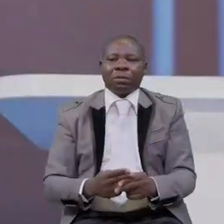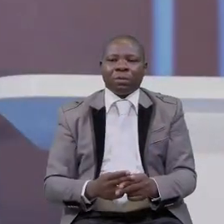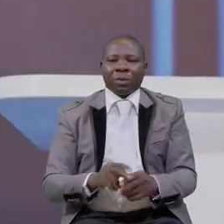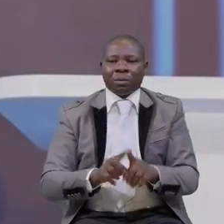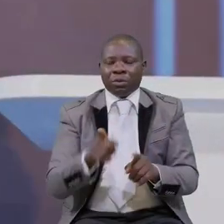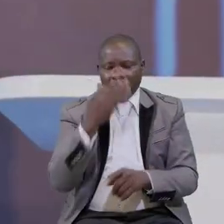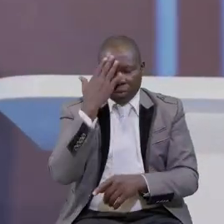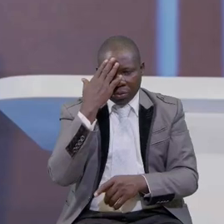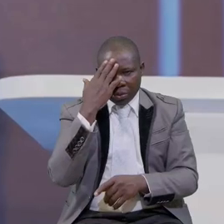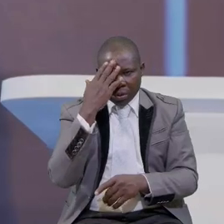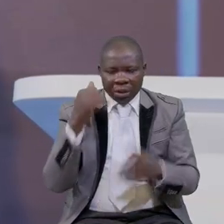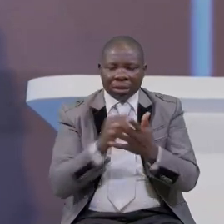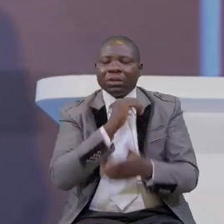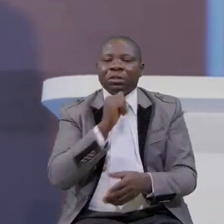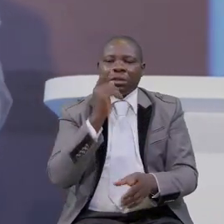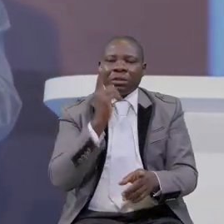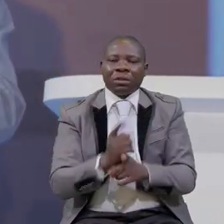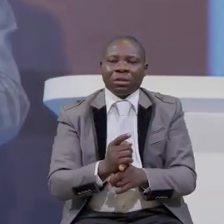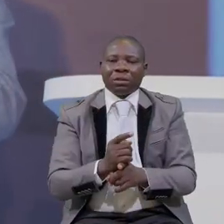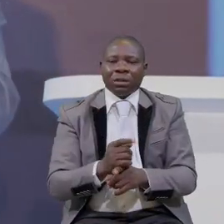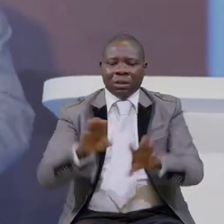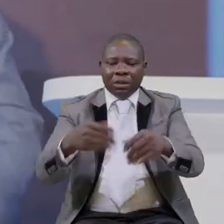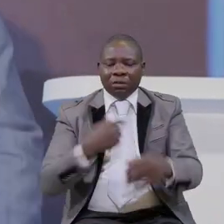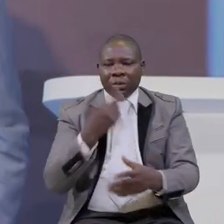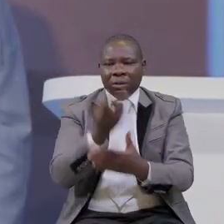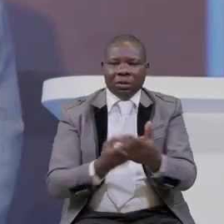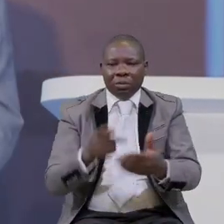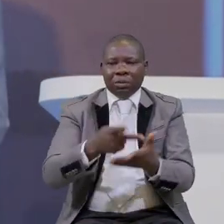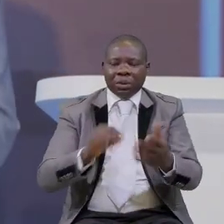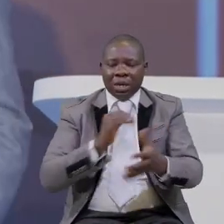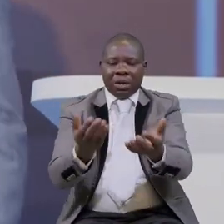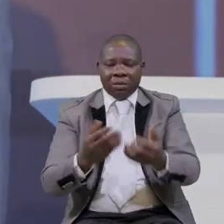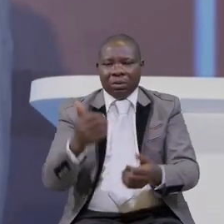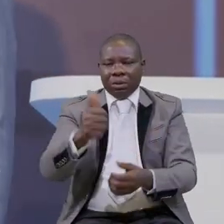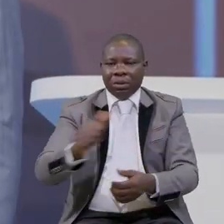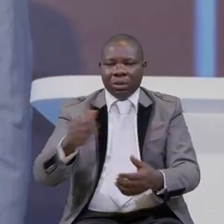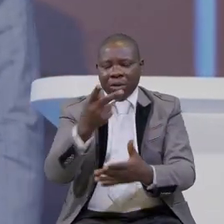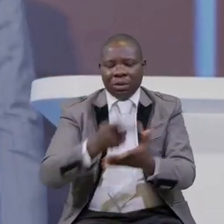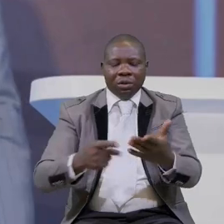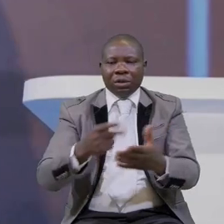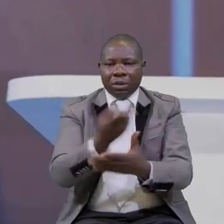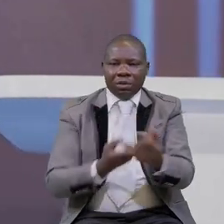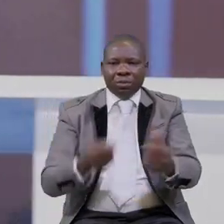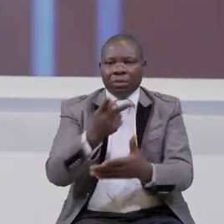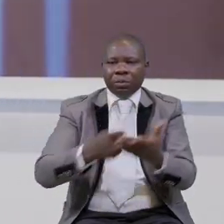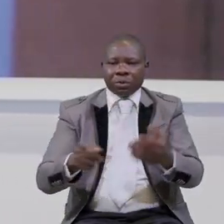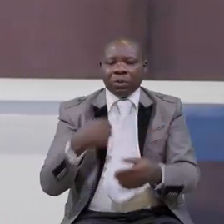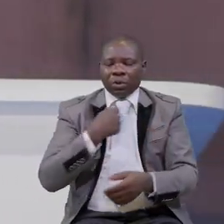Mais vous savez, c'est pas donne-moi une double portion. Je veux une double portion.